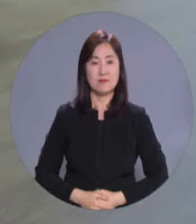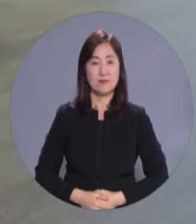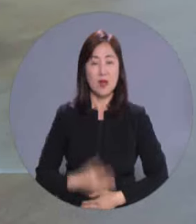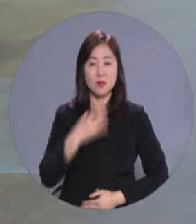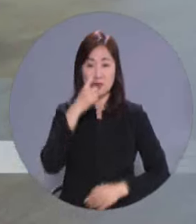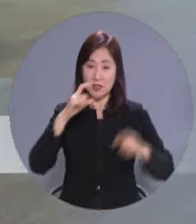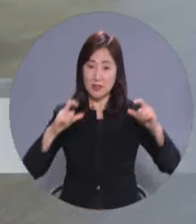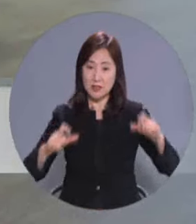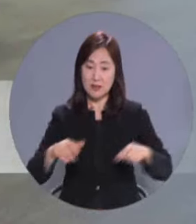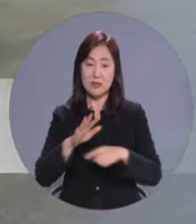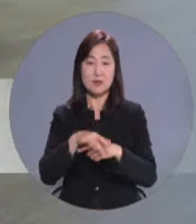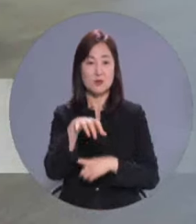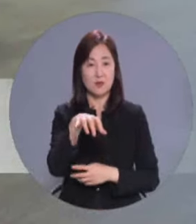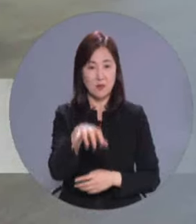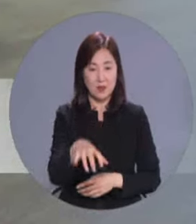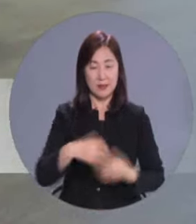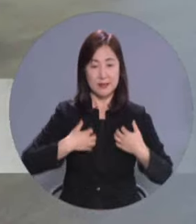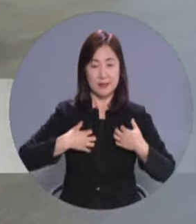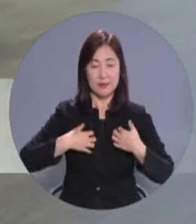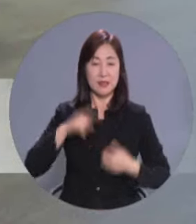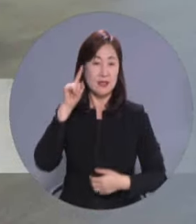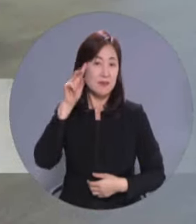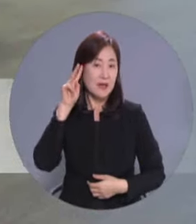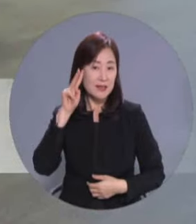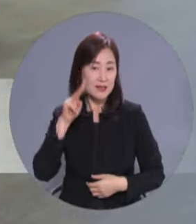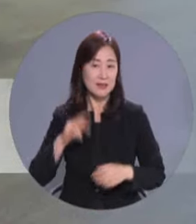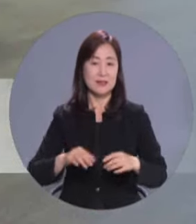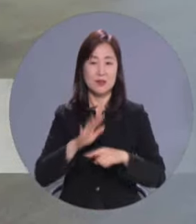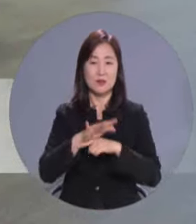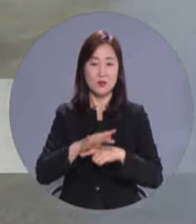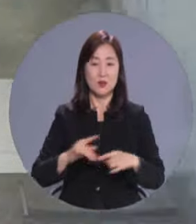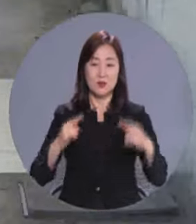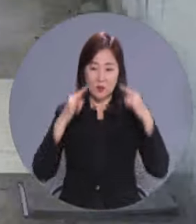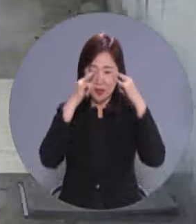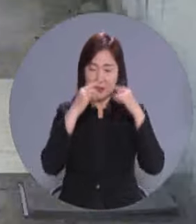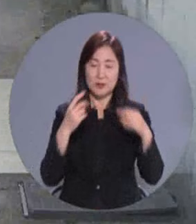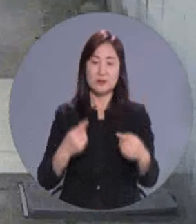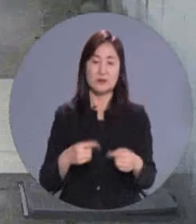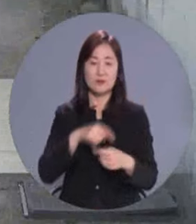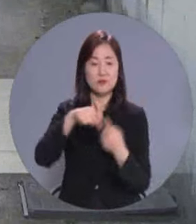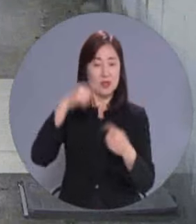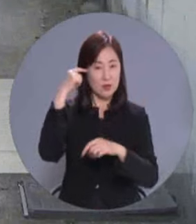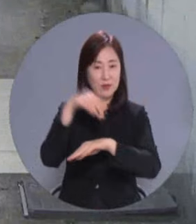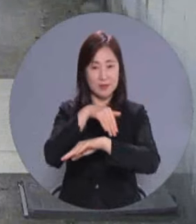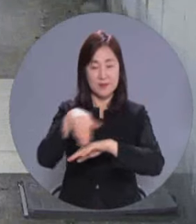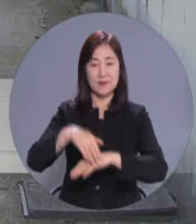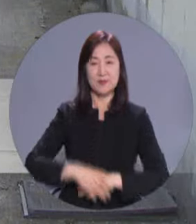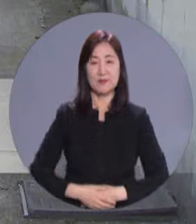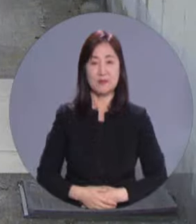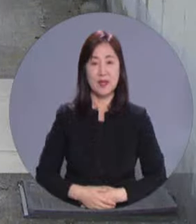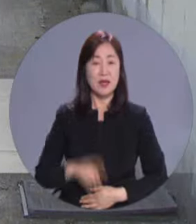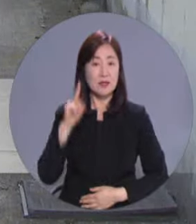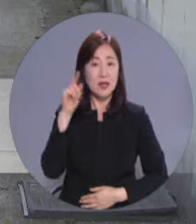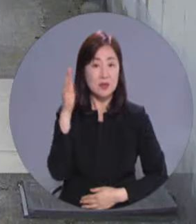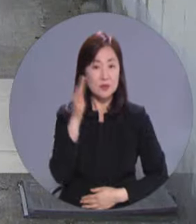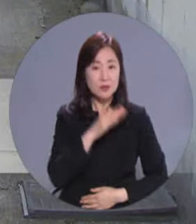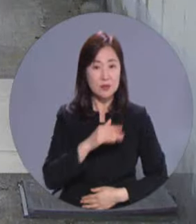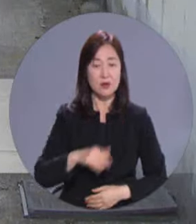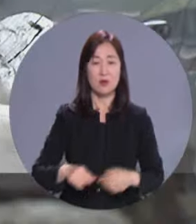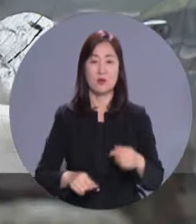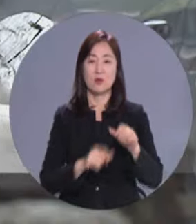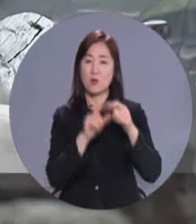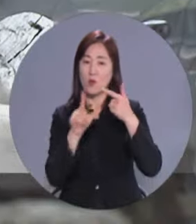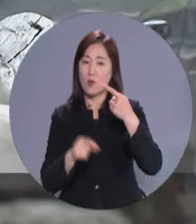순천시가 시골 마을에서 즐기는 일박 1 총하스 투어를 운영합니다 순천시는 내일부터 다음 달